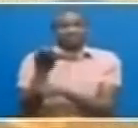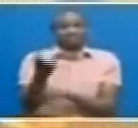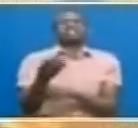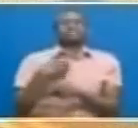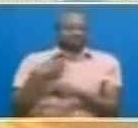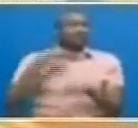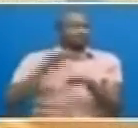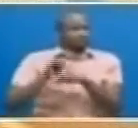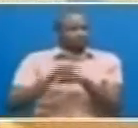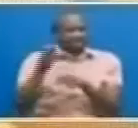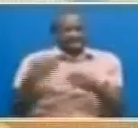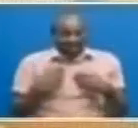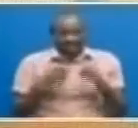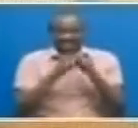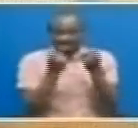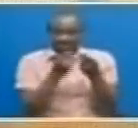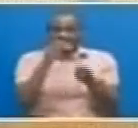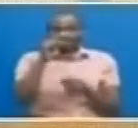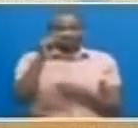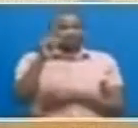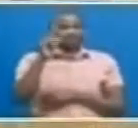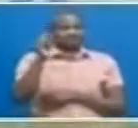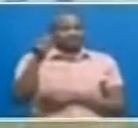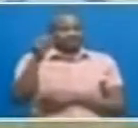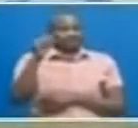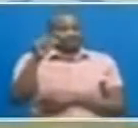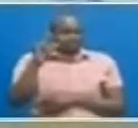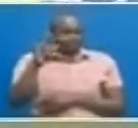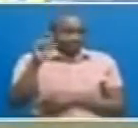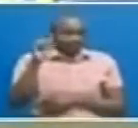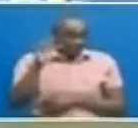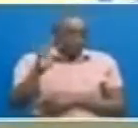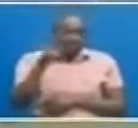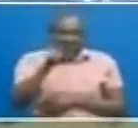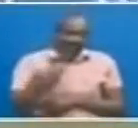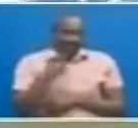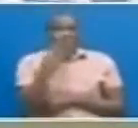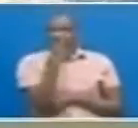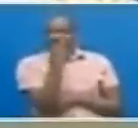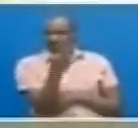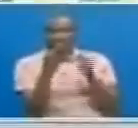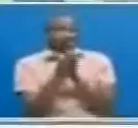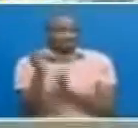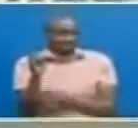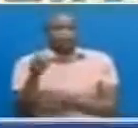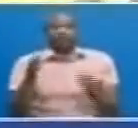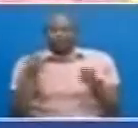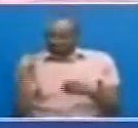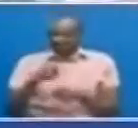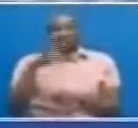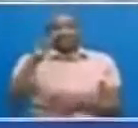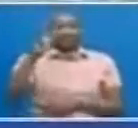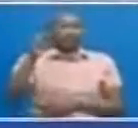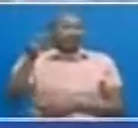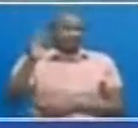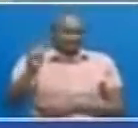zikirekodi matokeo mema. Timu ya Strathmore RFC ilipata ushindi wa alama 43 kwa nunge dhidi ya Mwamba kwenye mechi iliyogemea upande